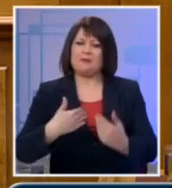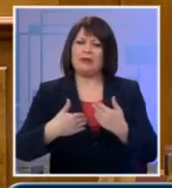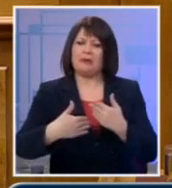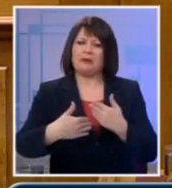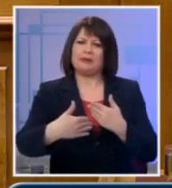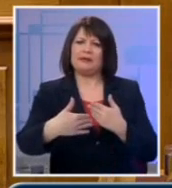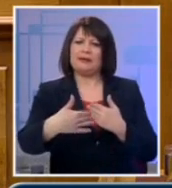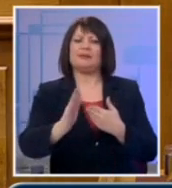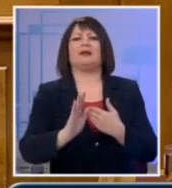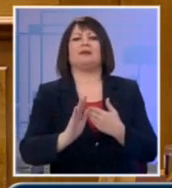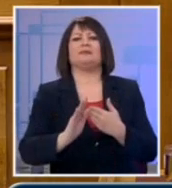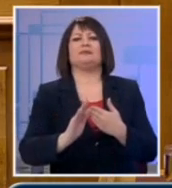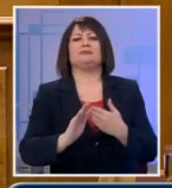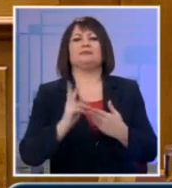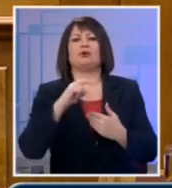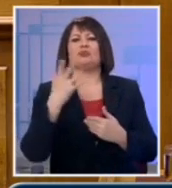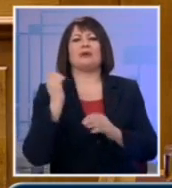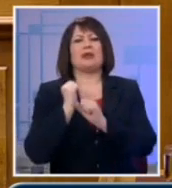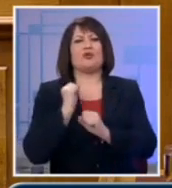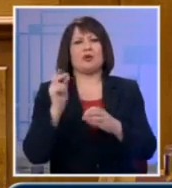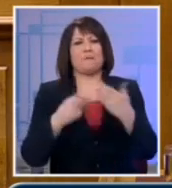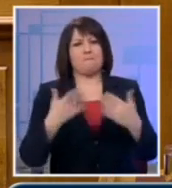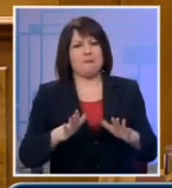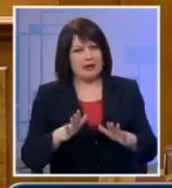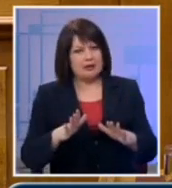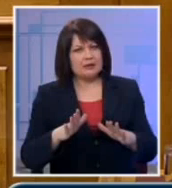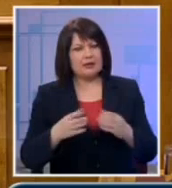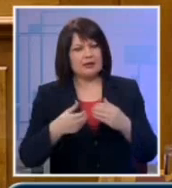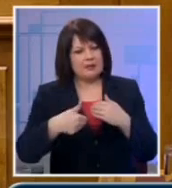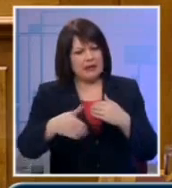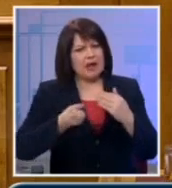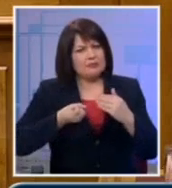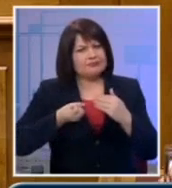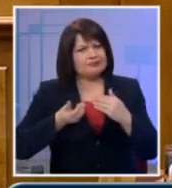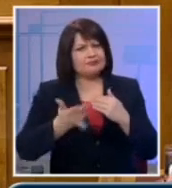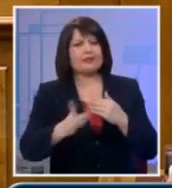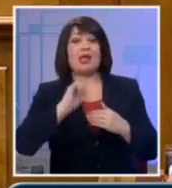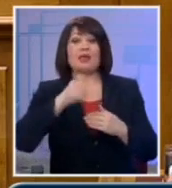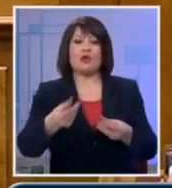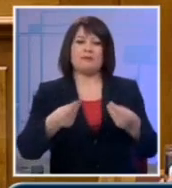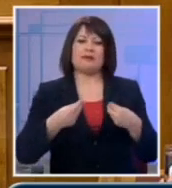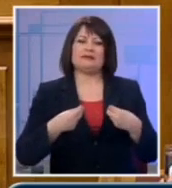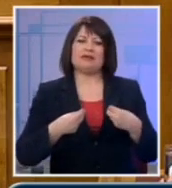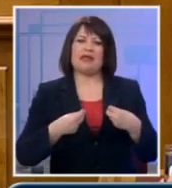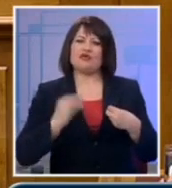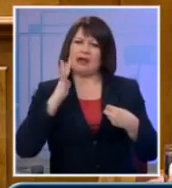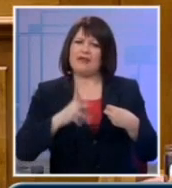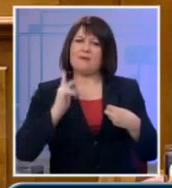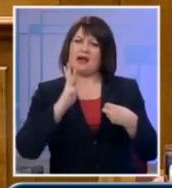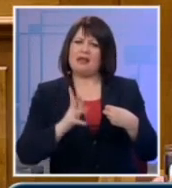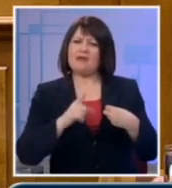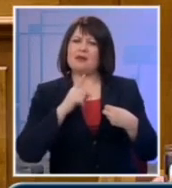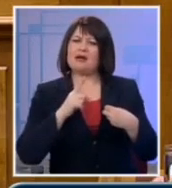την λαϊκή ετιμιγορία της 25ης του Γενάρη, μια λαϊκή εντολή που ανανεώνεται κάθε μέρα που